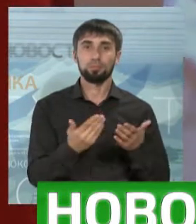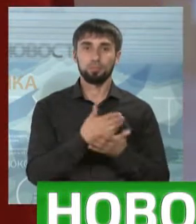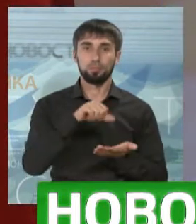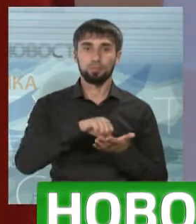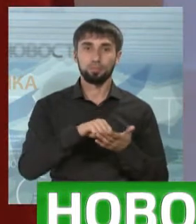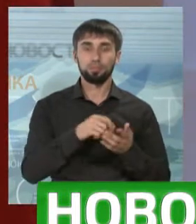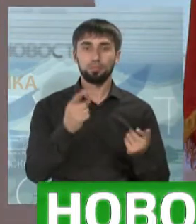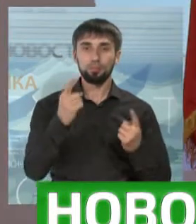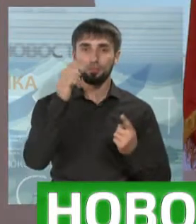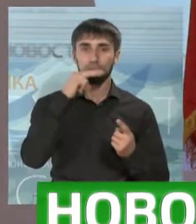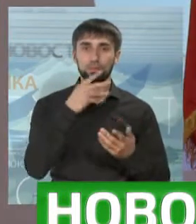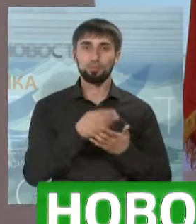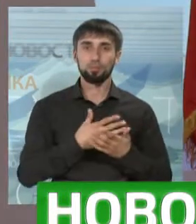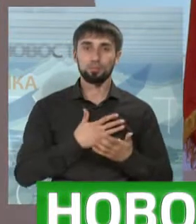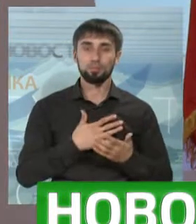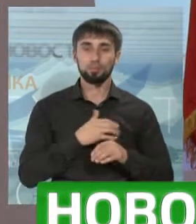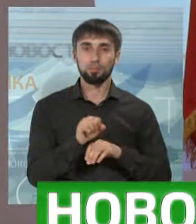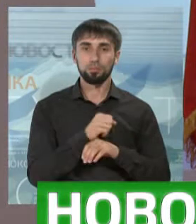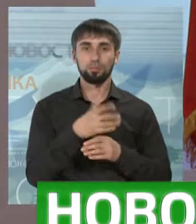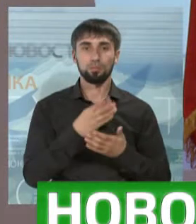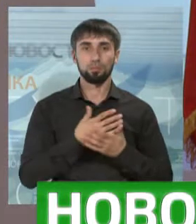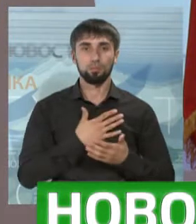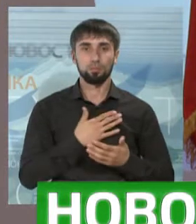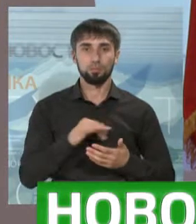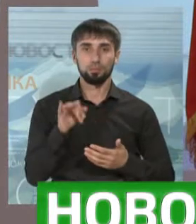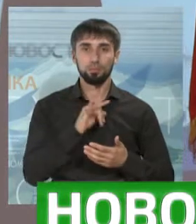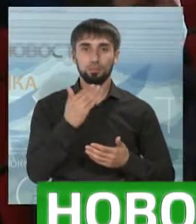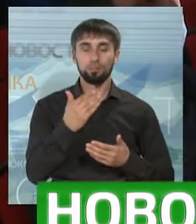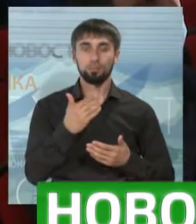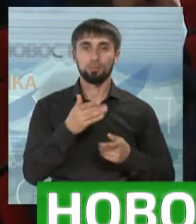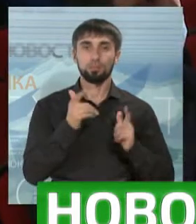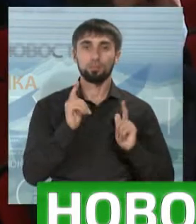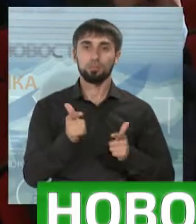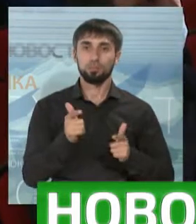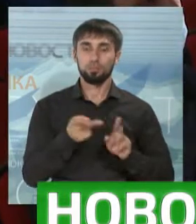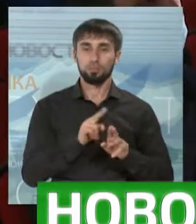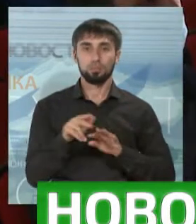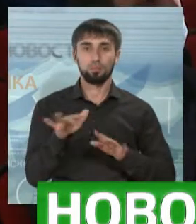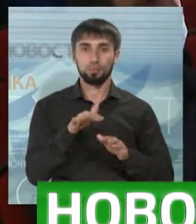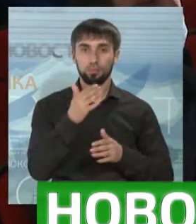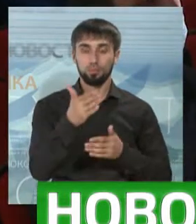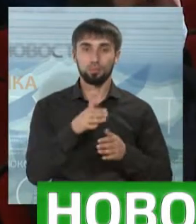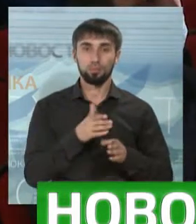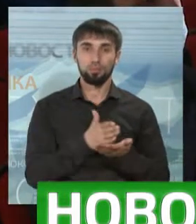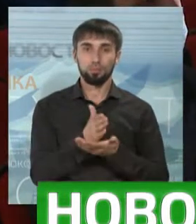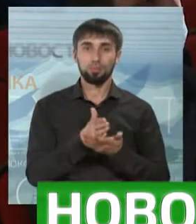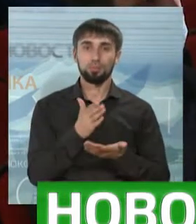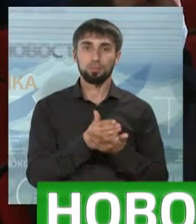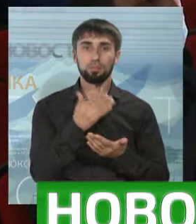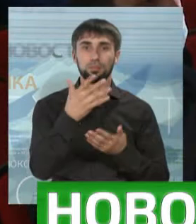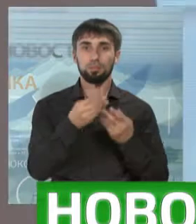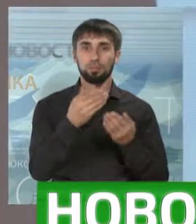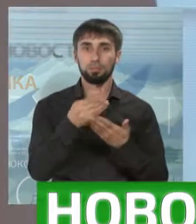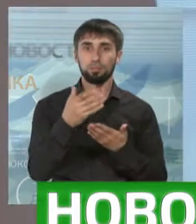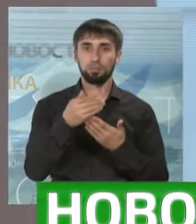победа, моя победа, моя история. К слову, в добровольческом движении несколько направлений, поэтому каждый найдет подходящее именно